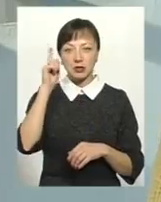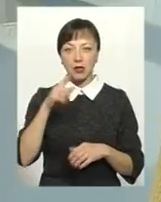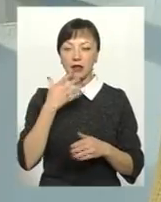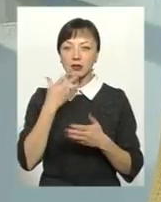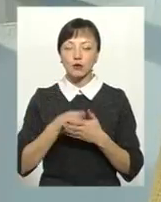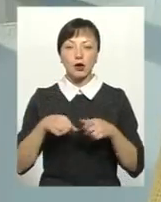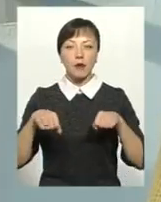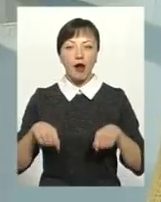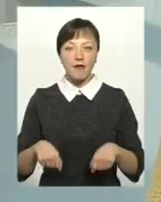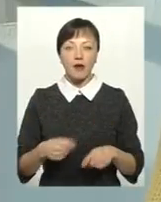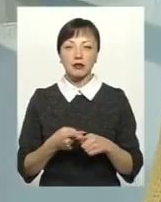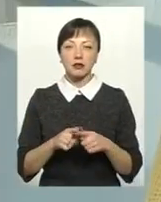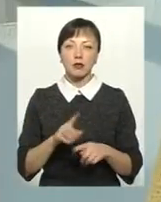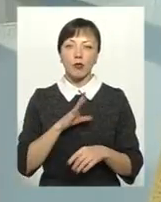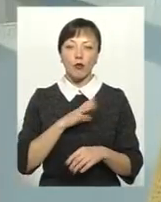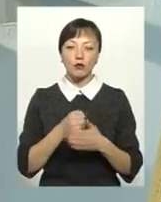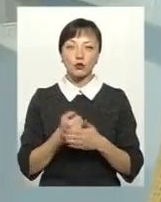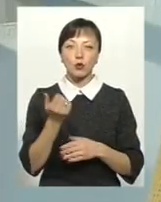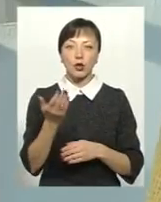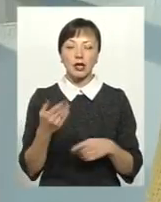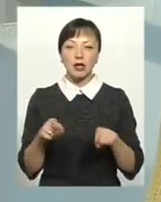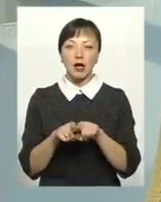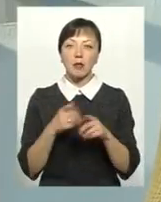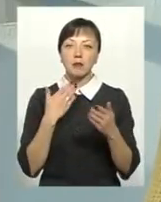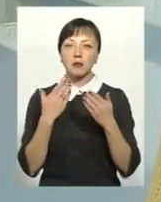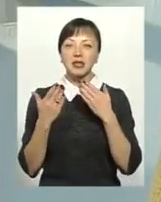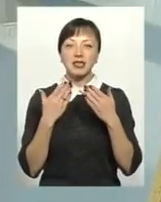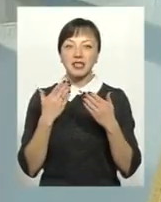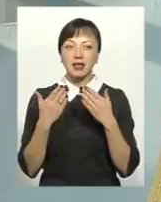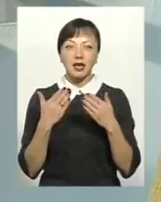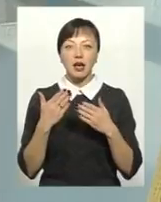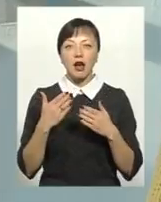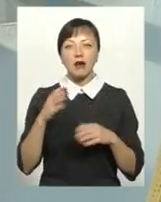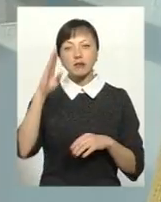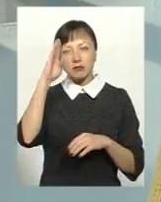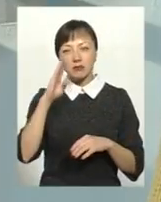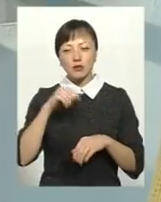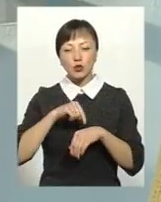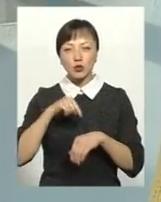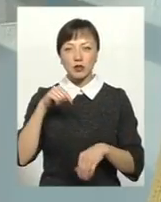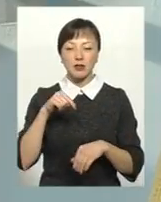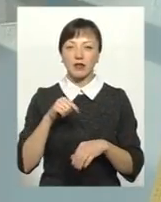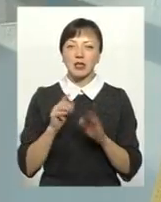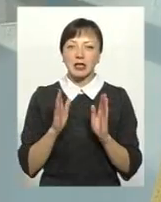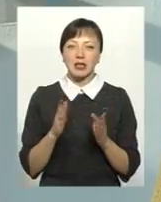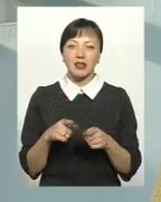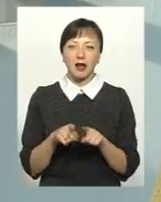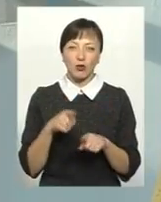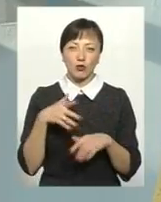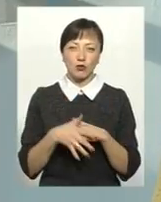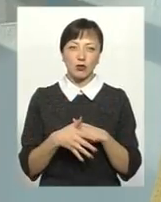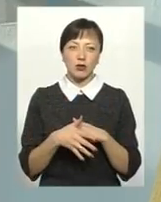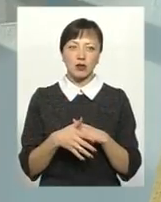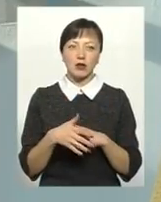свої права і щоб це був до них такий підхід гендерно чутливий, щоб вони розуміли, що вони не тільки такі, знаєте, що